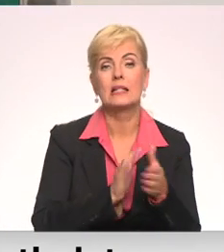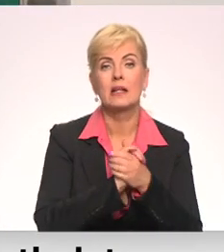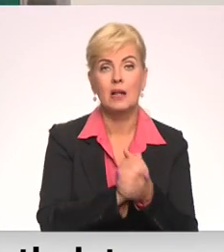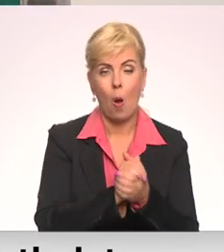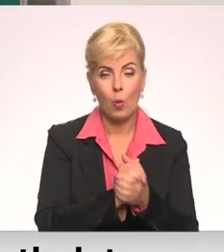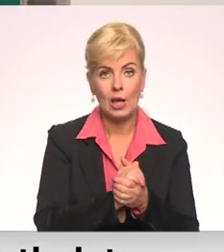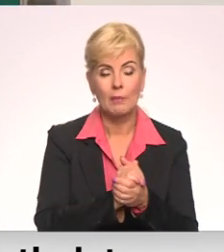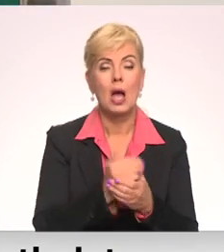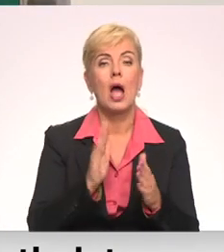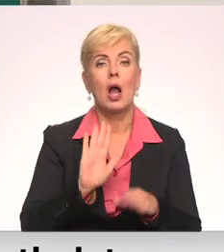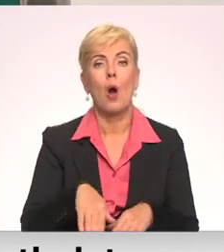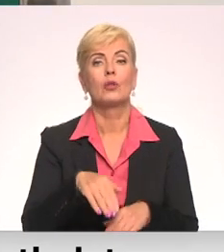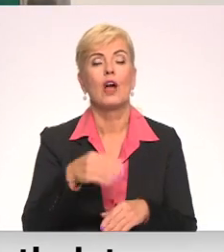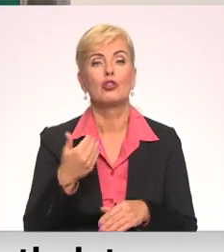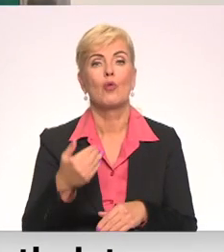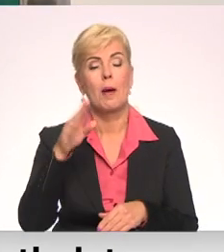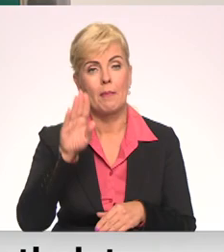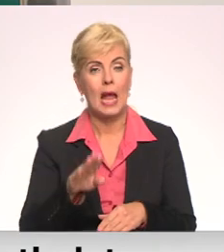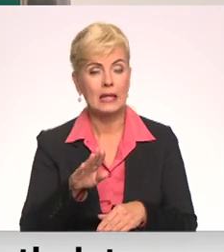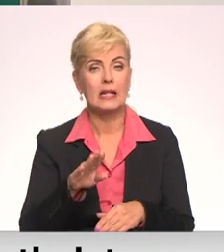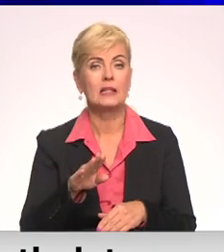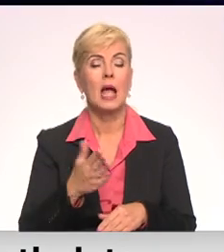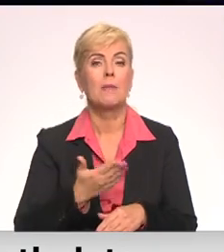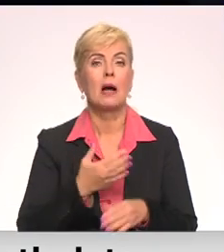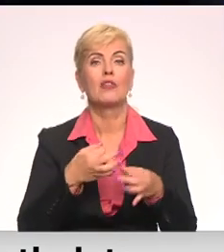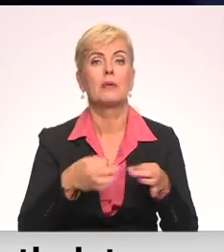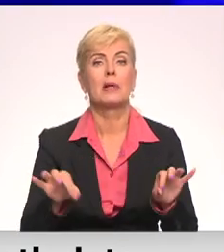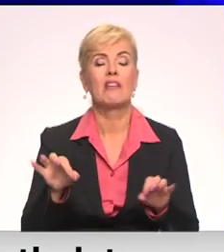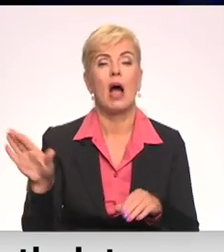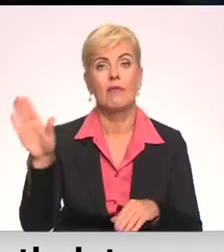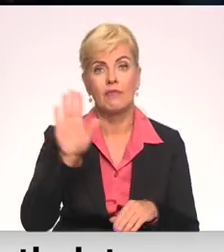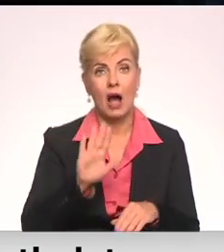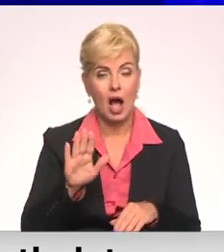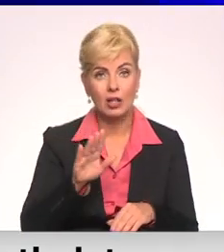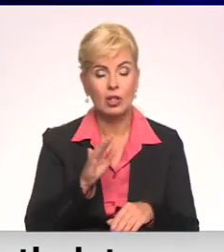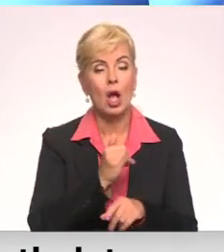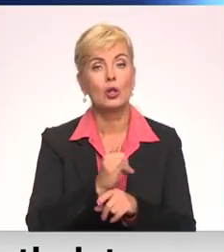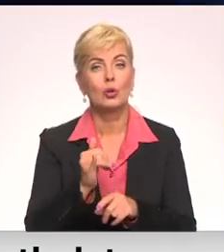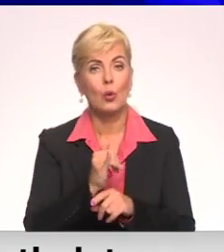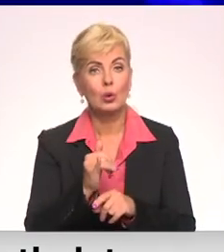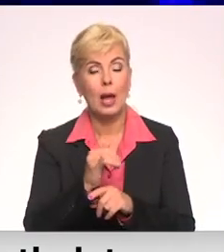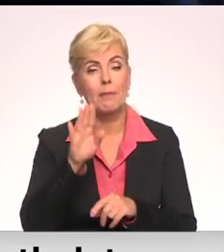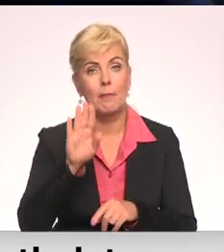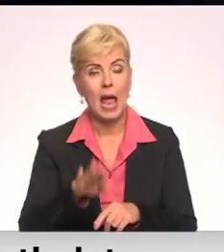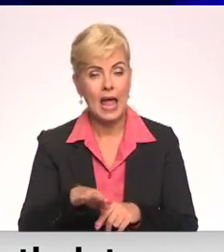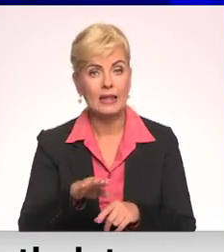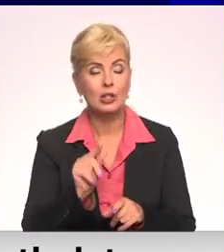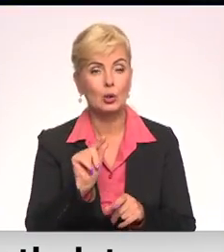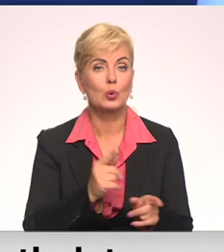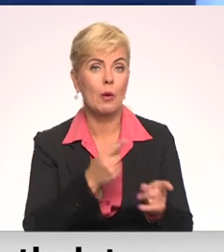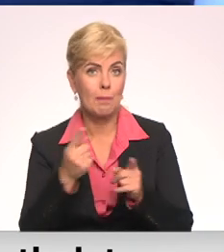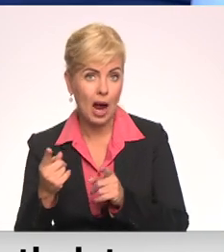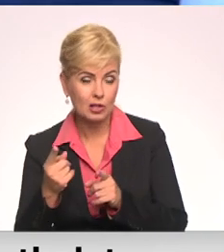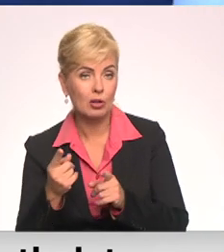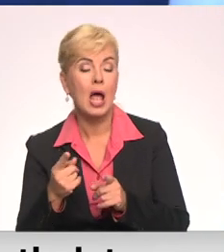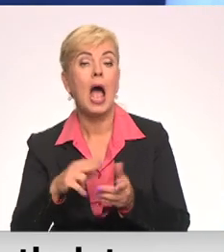kaut šo mēnesi padzīvot brīvajā valstī. Tur negan nācās par mēnesi pārcelt, līdz tika